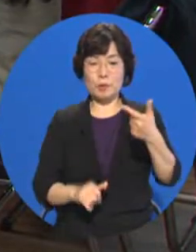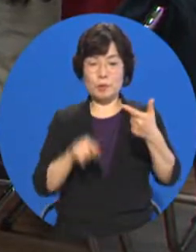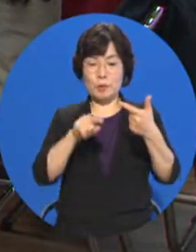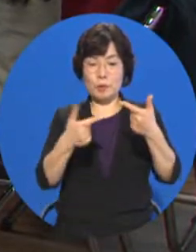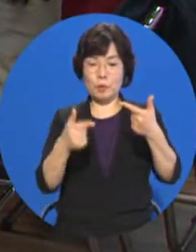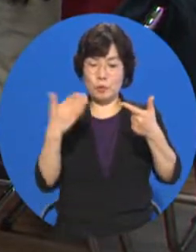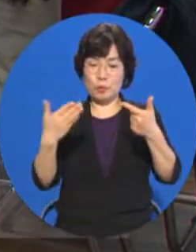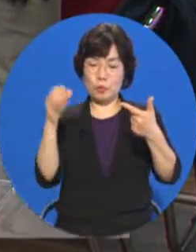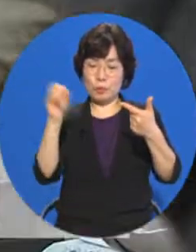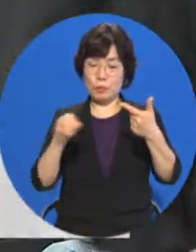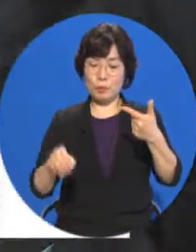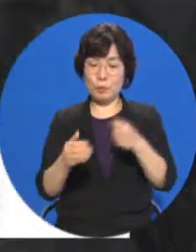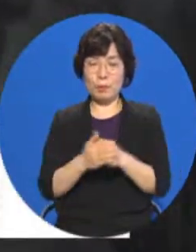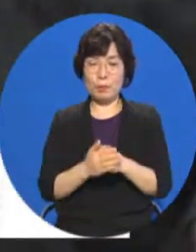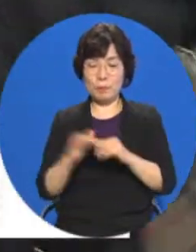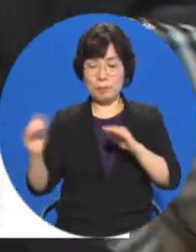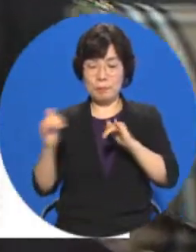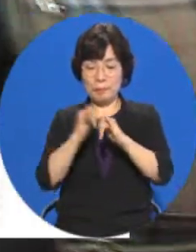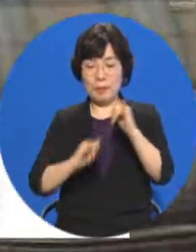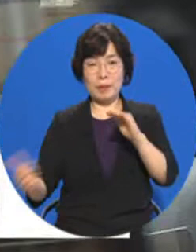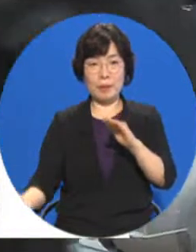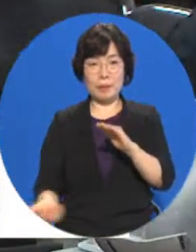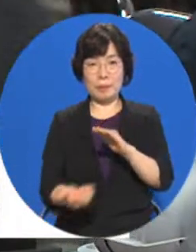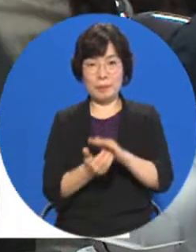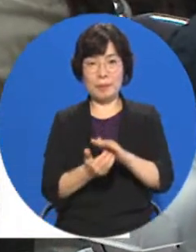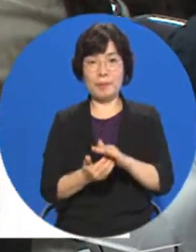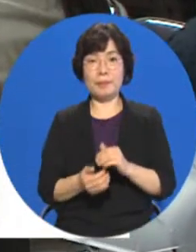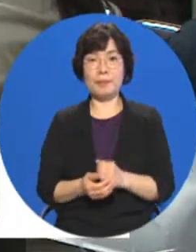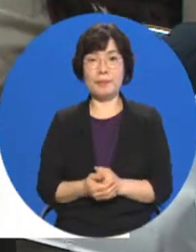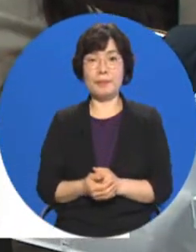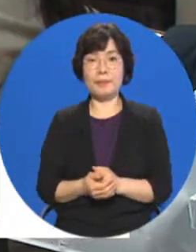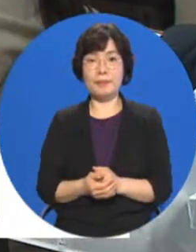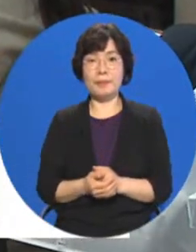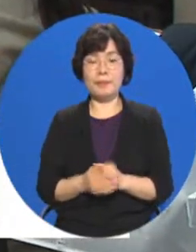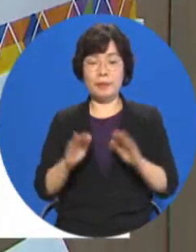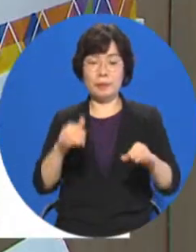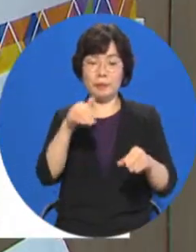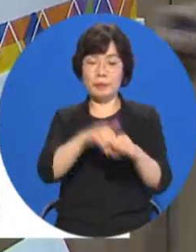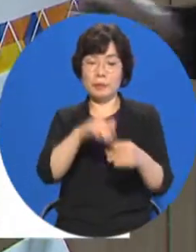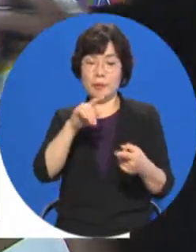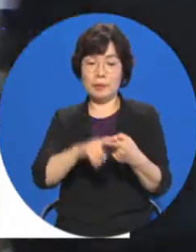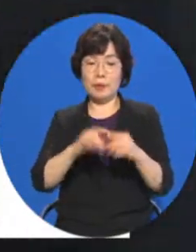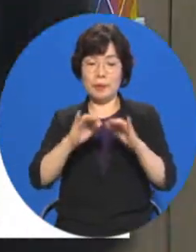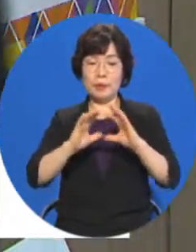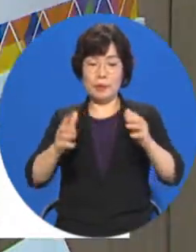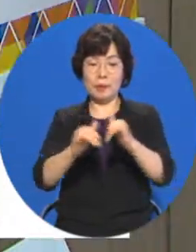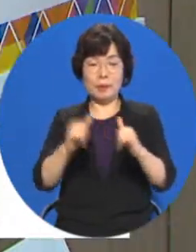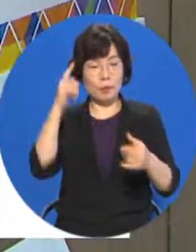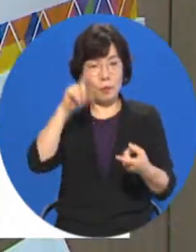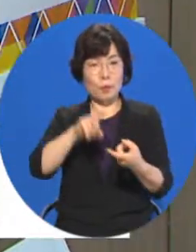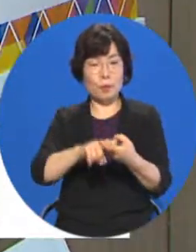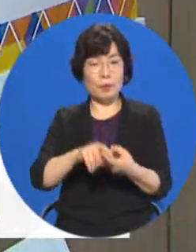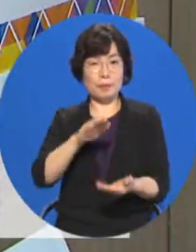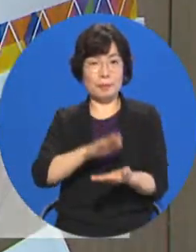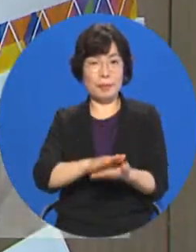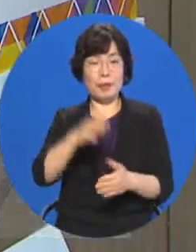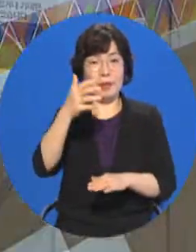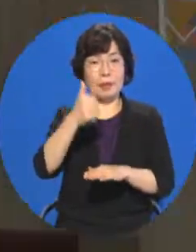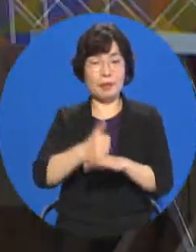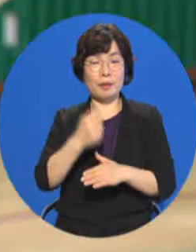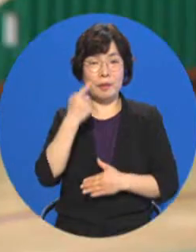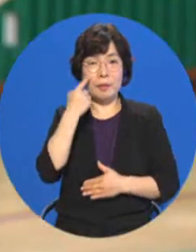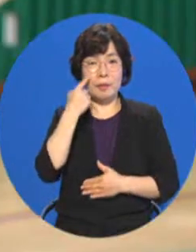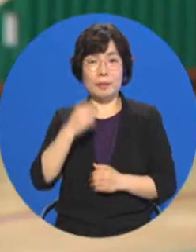9% 에 이르는 역대 최고의 투표율을 달성 하였습니다 이는 이번 선거에 대한 국민들의 높은 관심을 보여주는 결과라고 보고